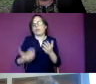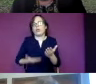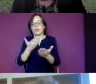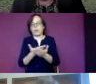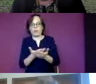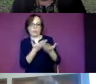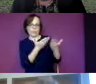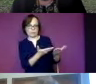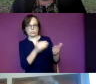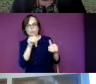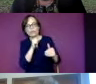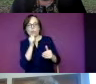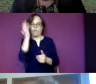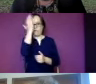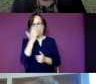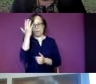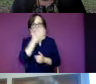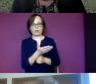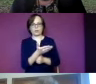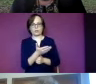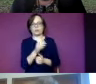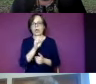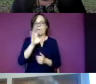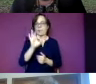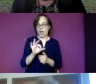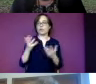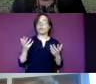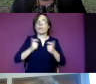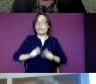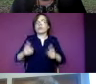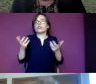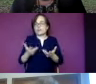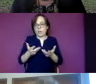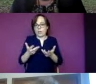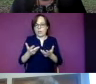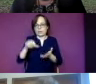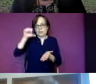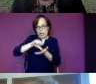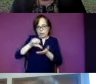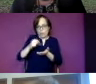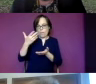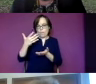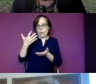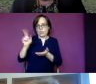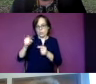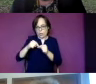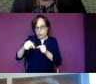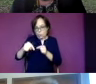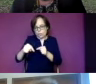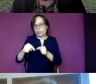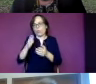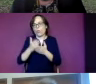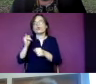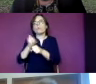prowokację intelektualną i zaproponować im wieś 5 minut od centrum, do której mogą skoczyć w piątek po pracy.